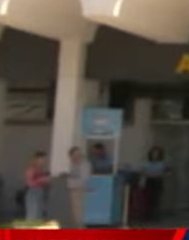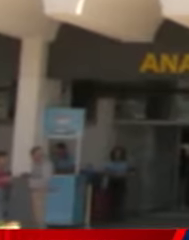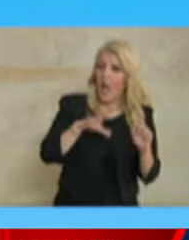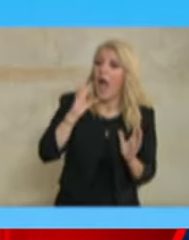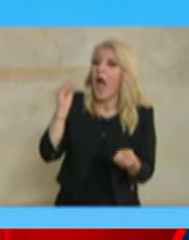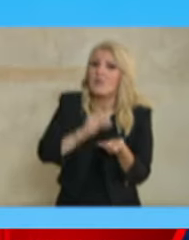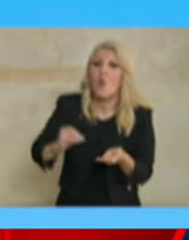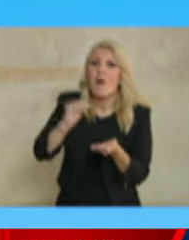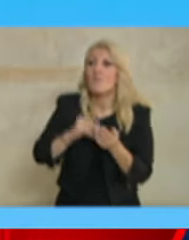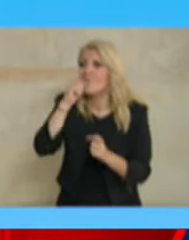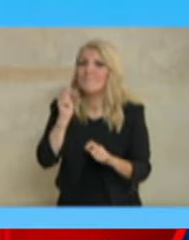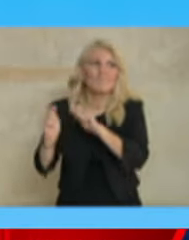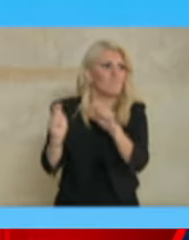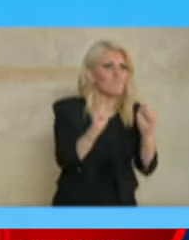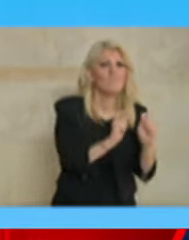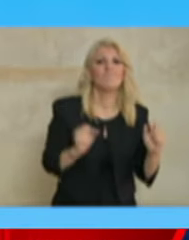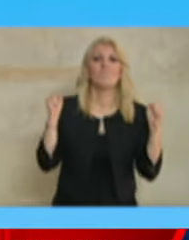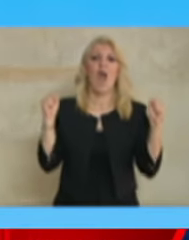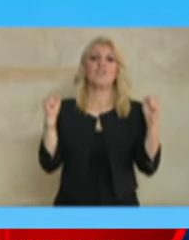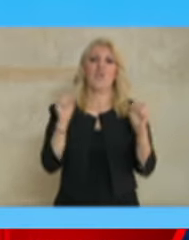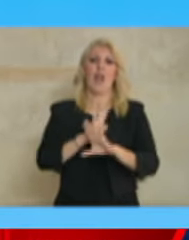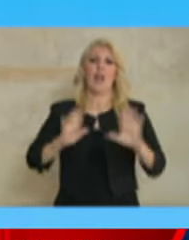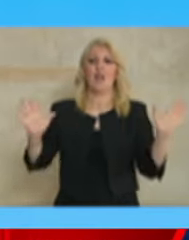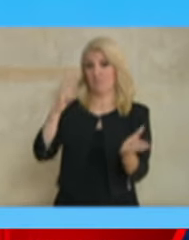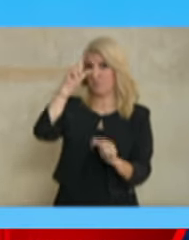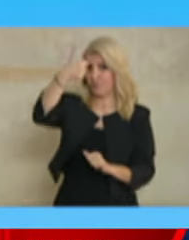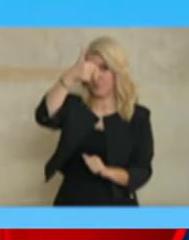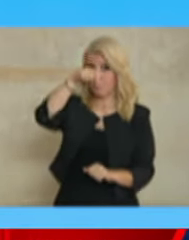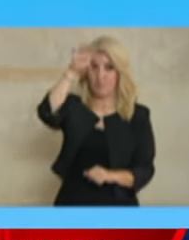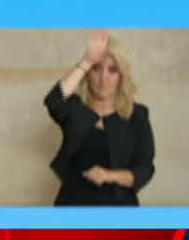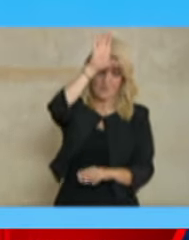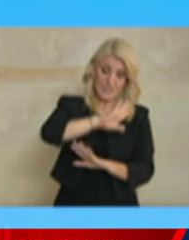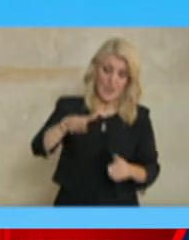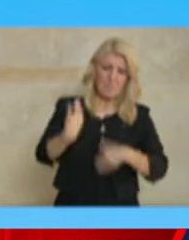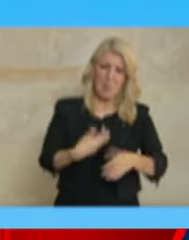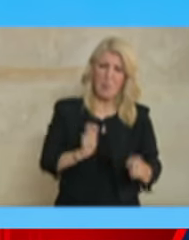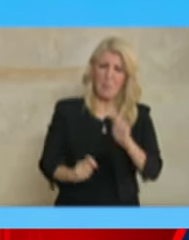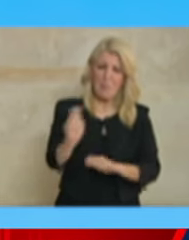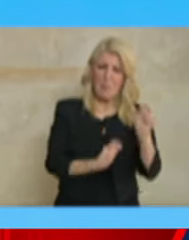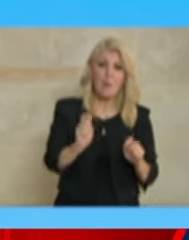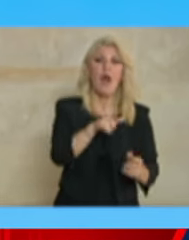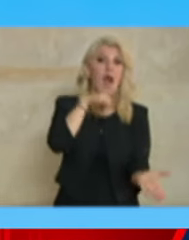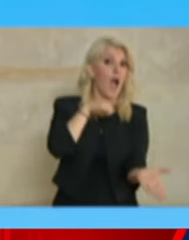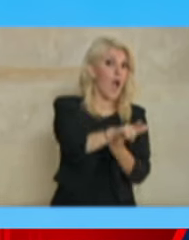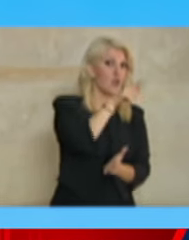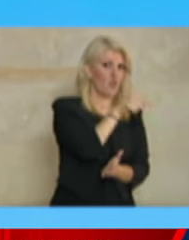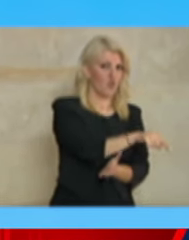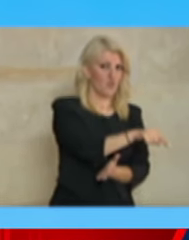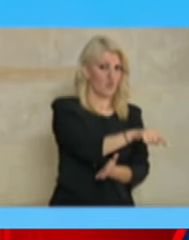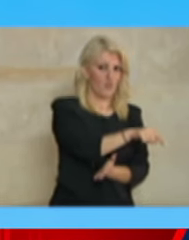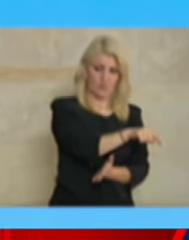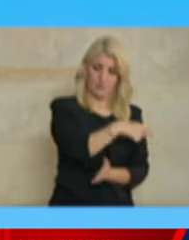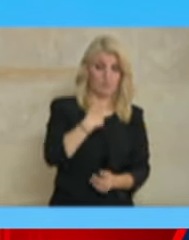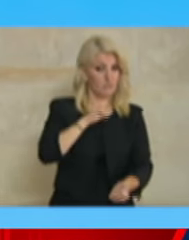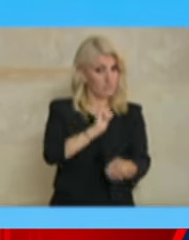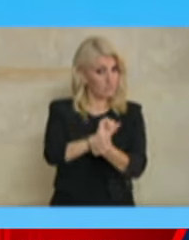στη διάρκεια της διακαναλικής συνέντευξης που παραχώρησε. Αεροδρόμιο προχωράει με ταχύτητα τους ρυθμούς. Έχουμε μια δέσμευση